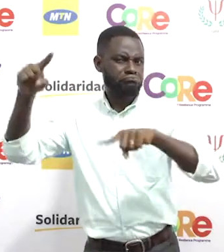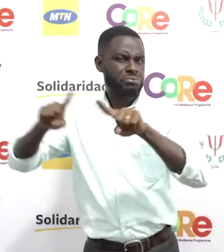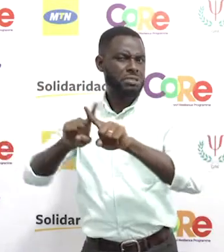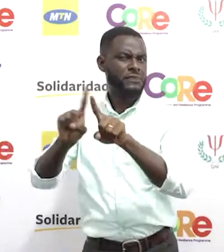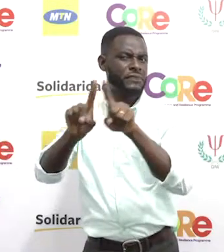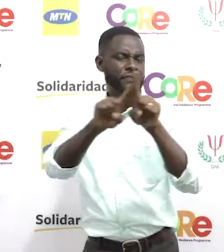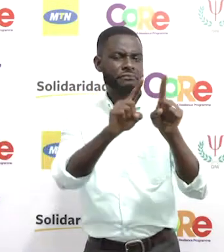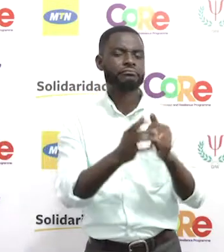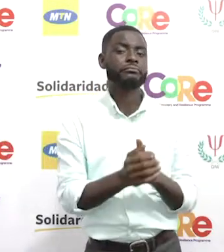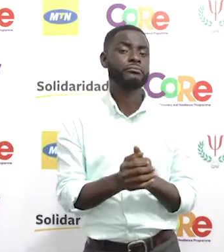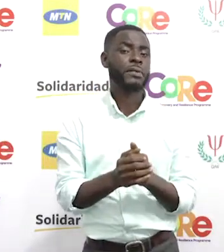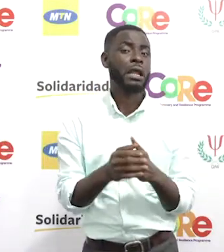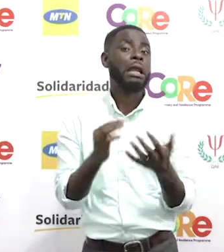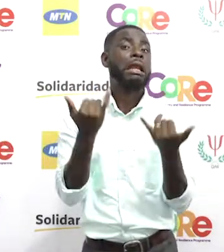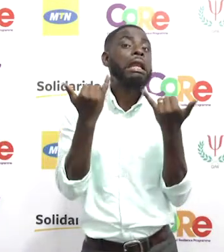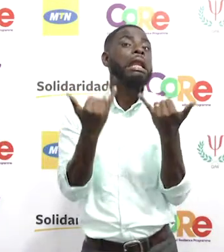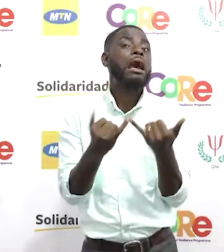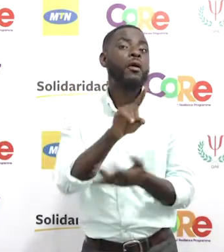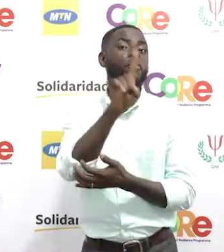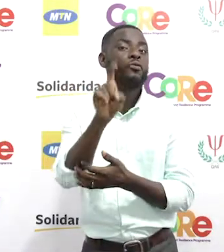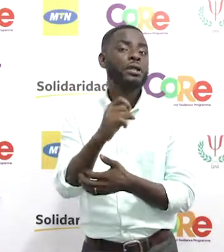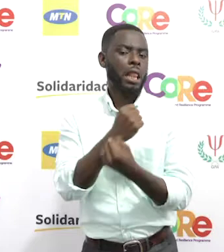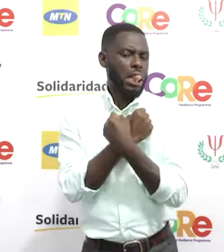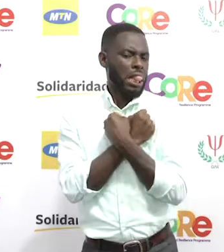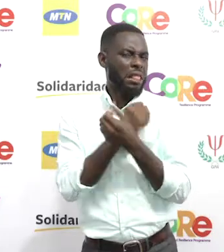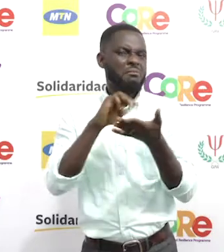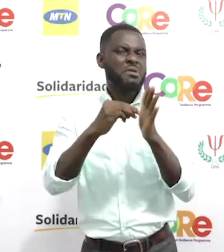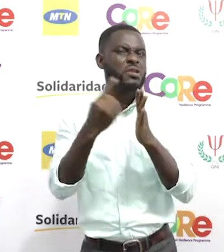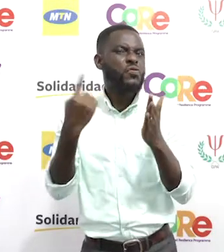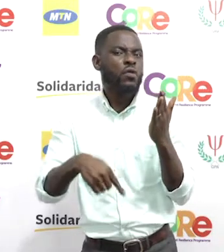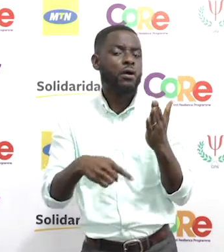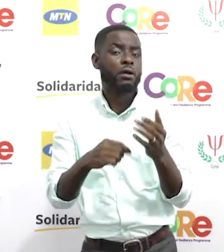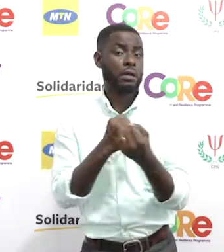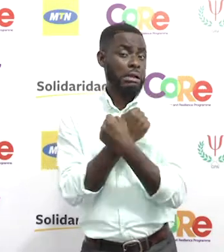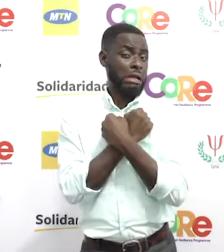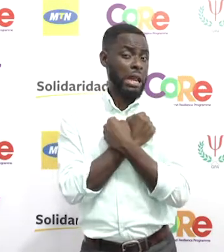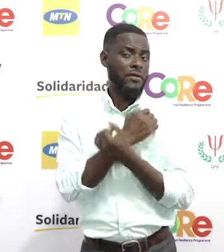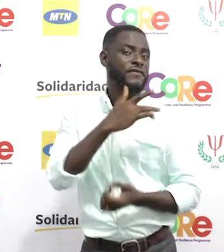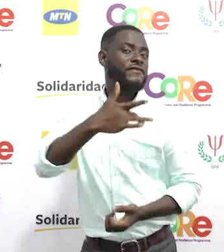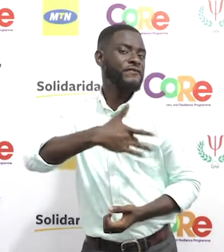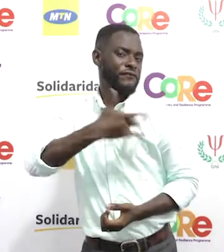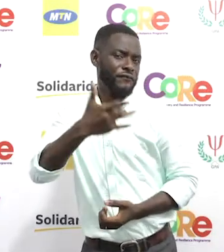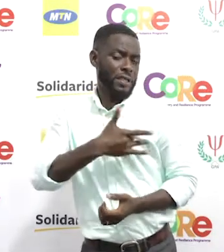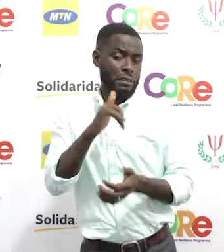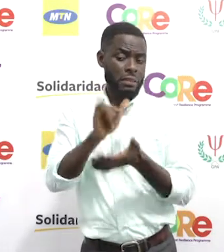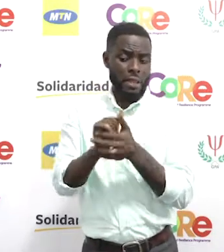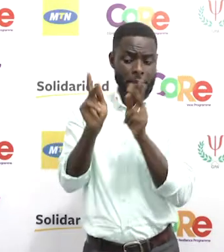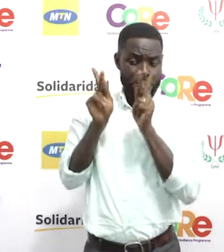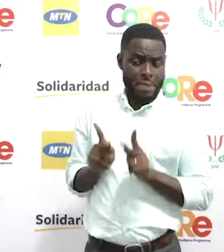No he wa meni ji suomo. Suomo ji he numu ni moko na ke ha moko.